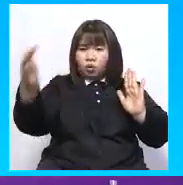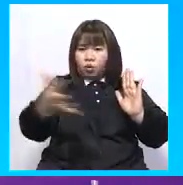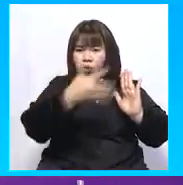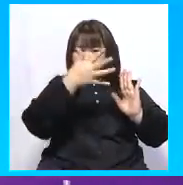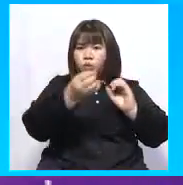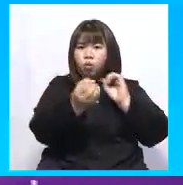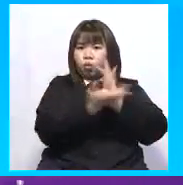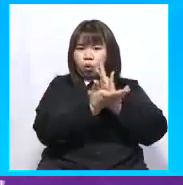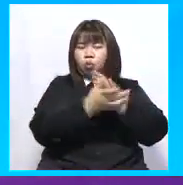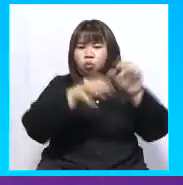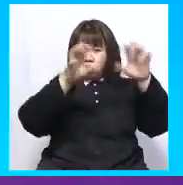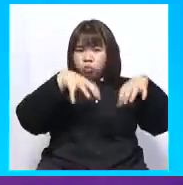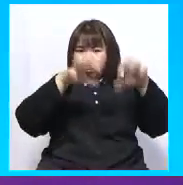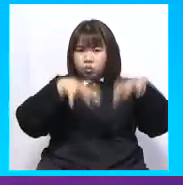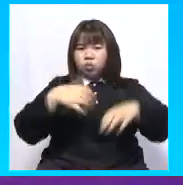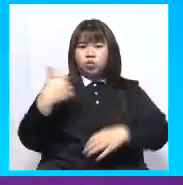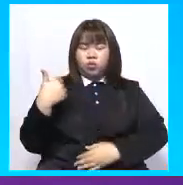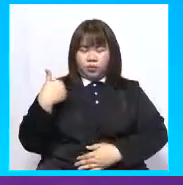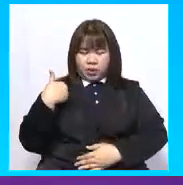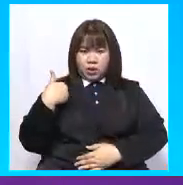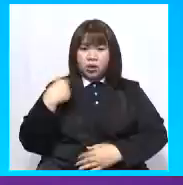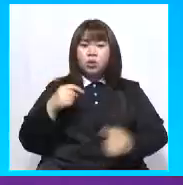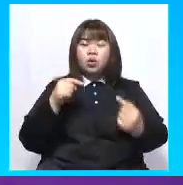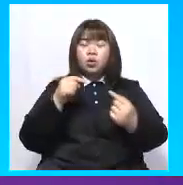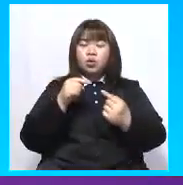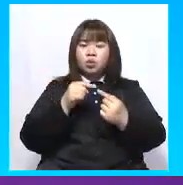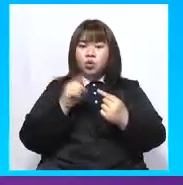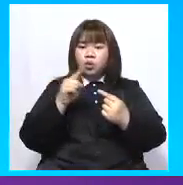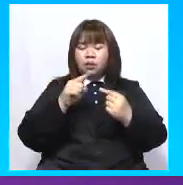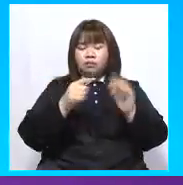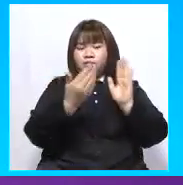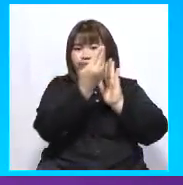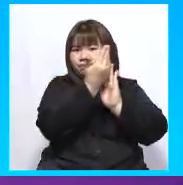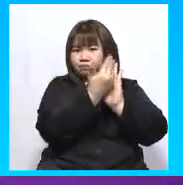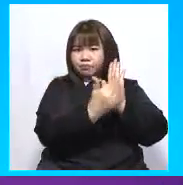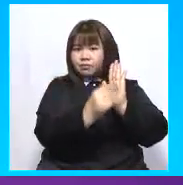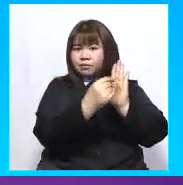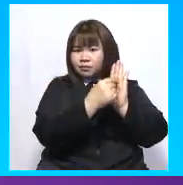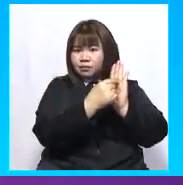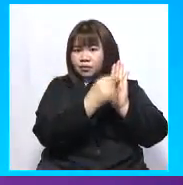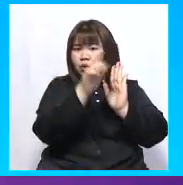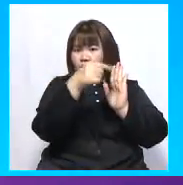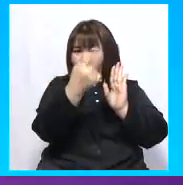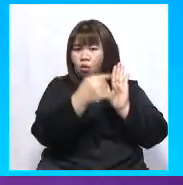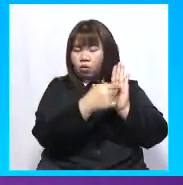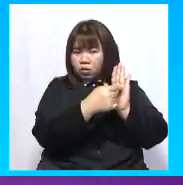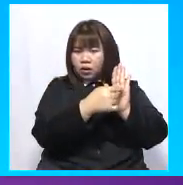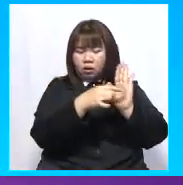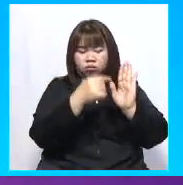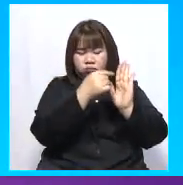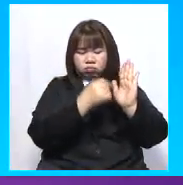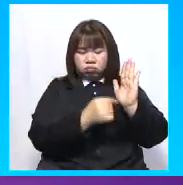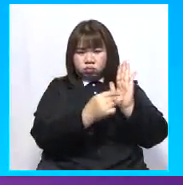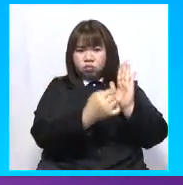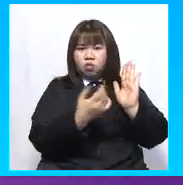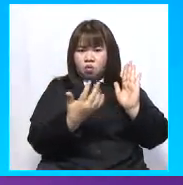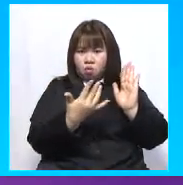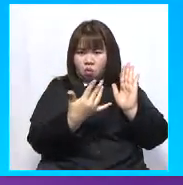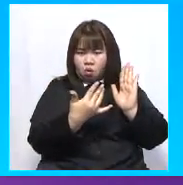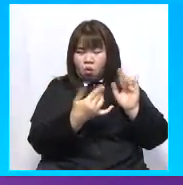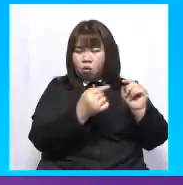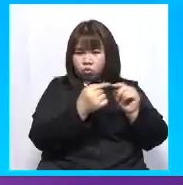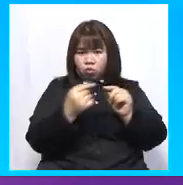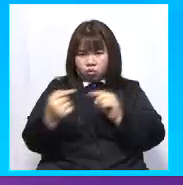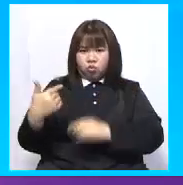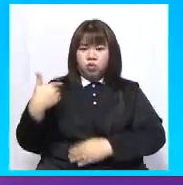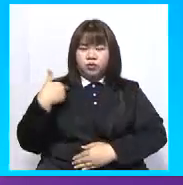มีพายุฤดูร้อนเกิดขึ้นค่ะโดยจะเริ่มแผ่เข้ามาปกคลุมภาคตะวันออกเฉียงเหนือก่อนนะคะส่วนภาคอื่นๆก็จะได้รับผลกระทบใน